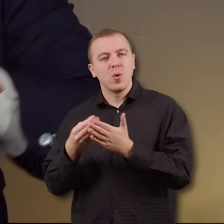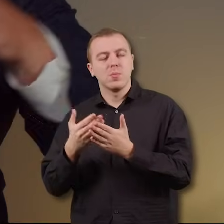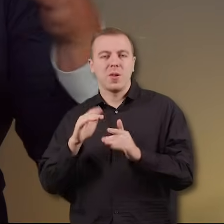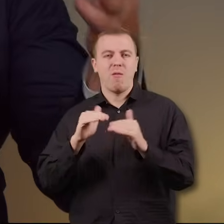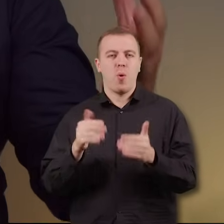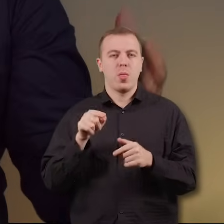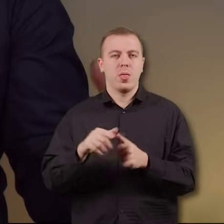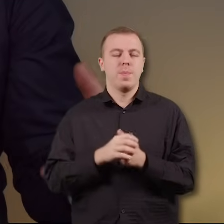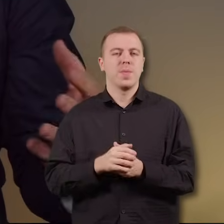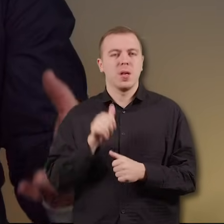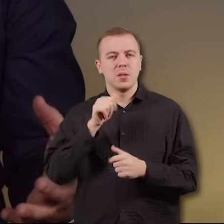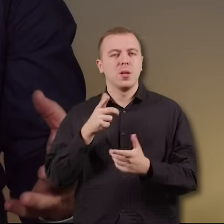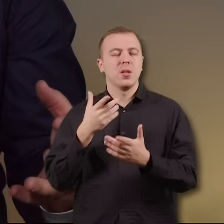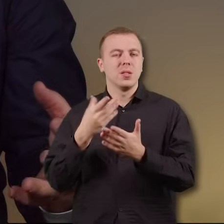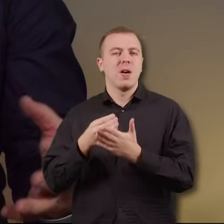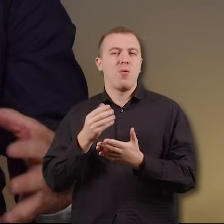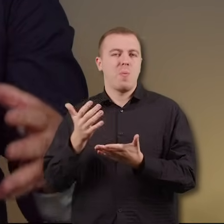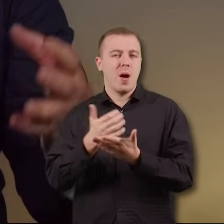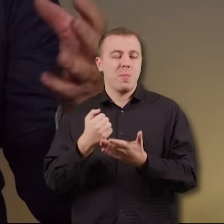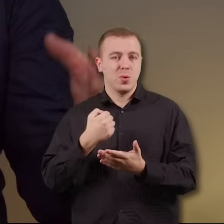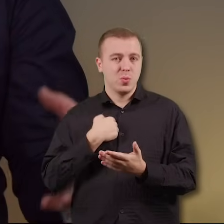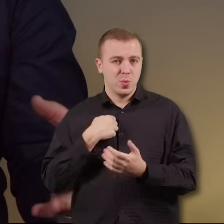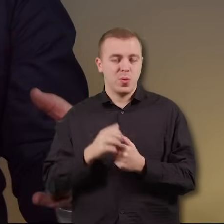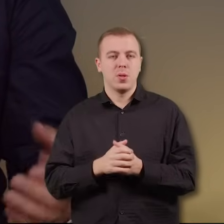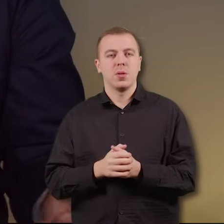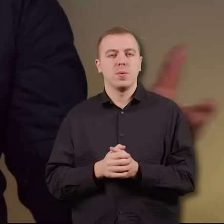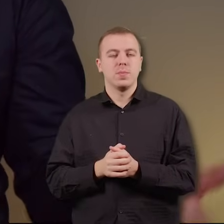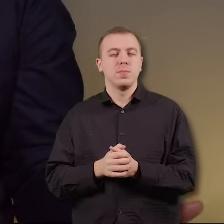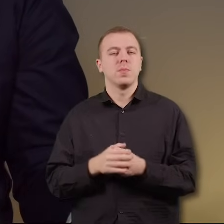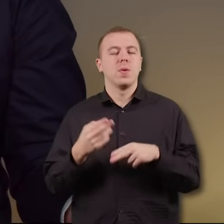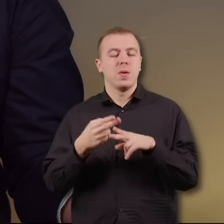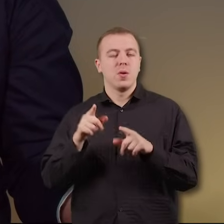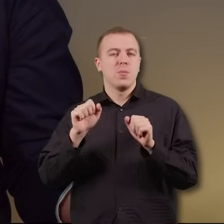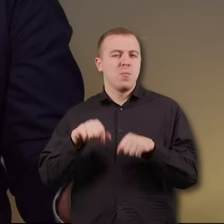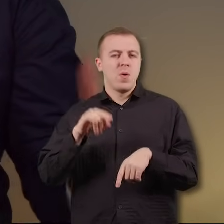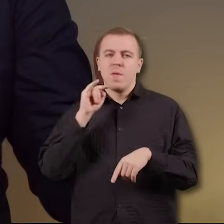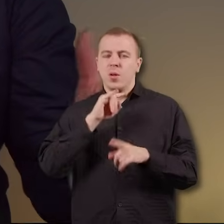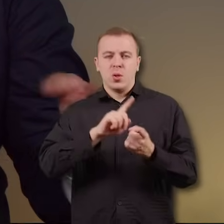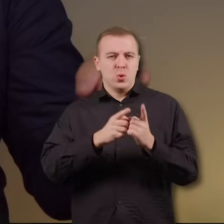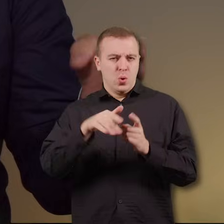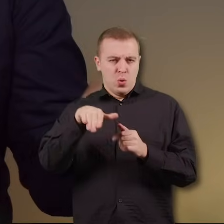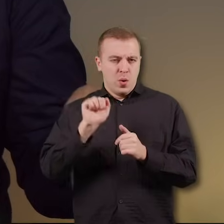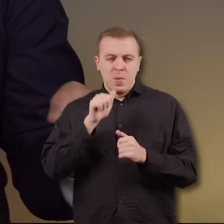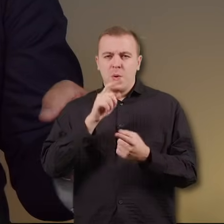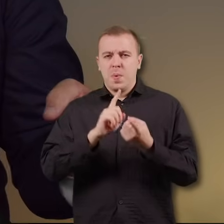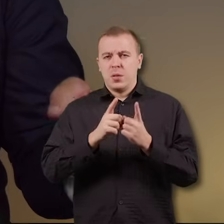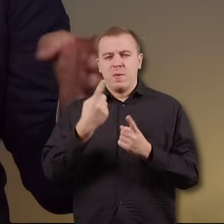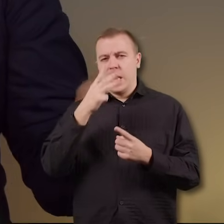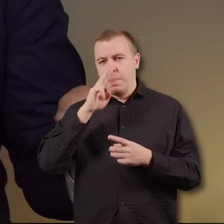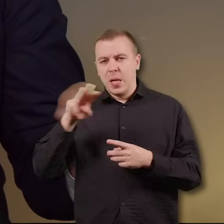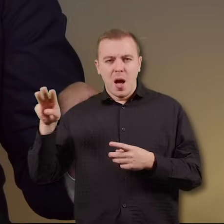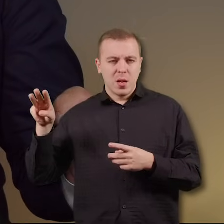Jie turėdavo savo pajamas, kai fondas turi savo pajamas, tiek pat gali skolintis. Na, pavyzdžiui, pasiskolina vieną